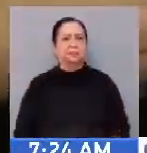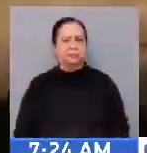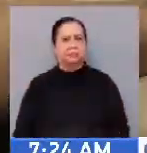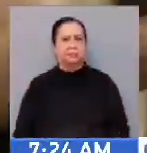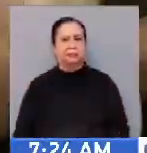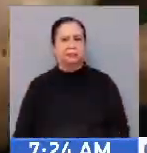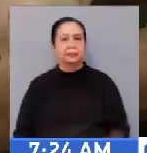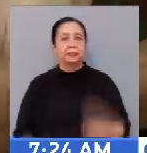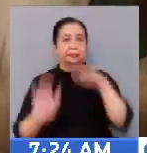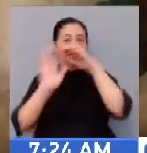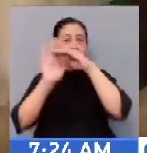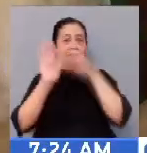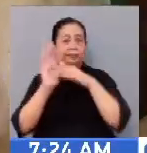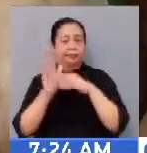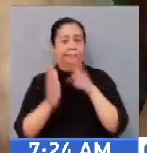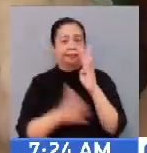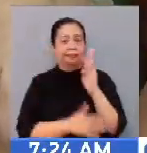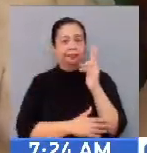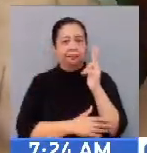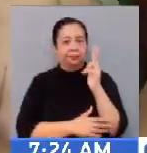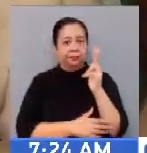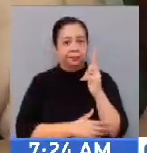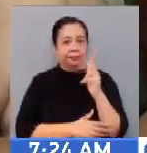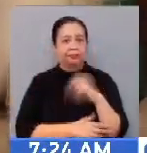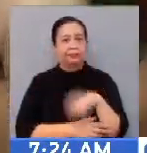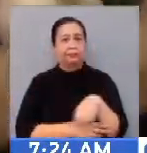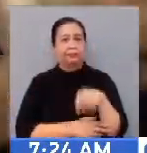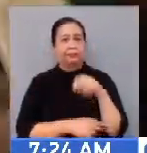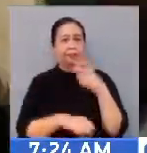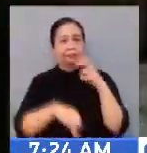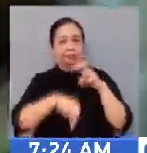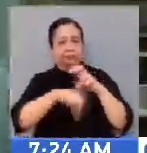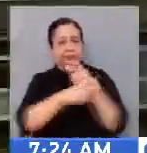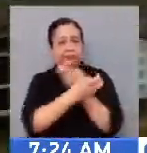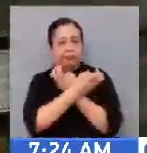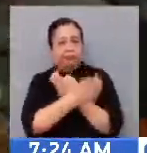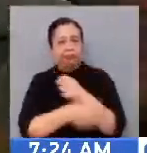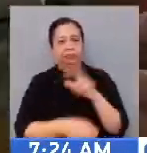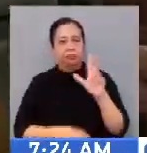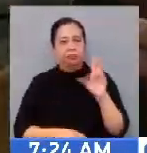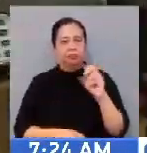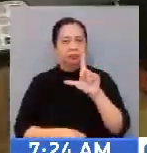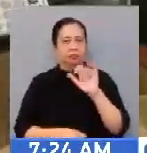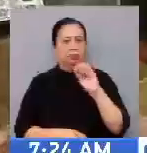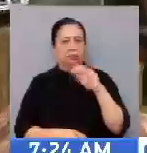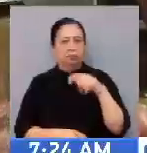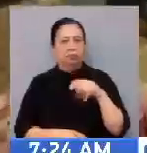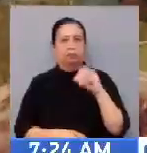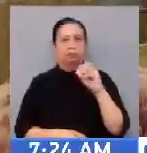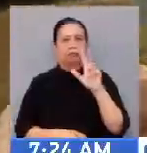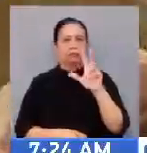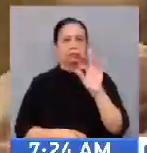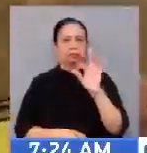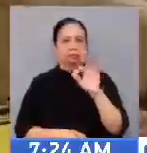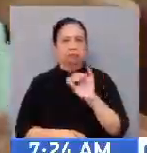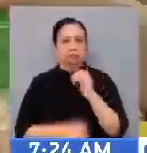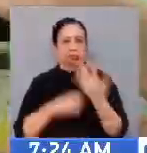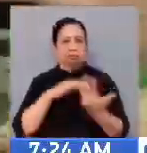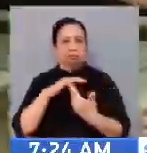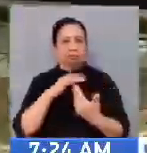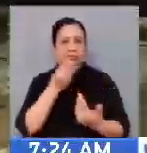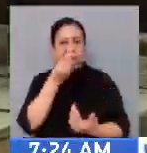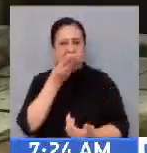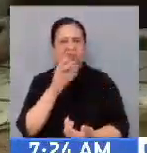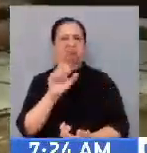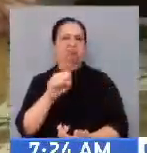lamang, 430, baka po to, 370. PM po, 390. So, matumal ho ang benta? Matumal ho eh. Matumal ho ang benta?